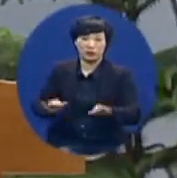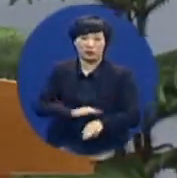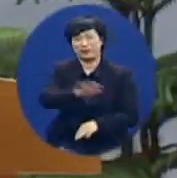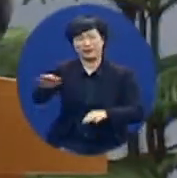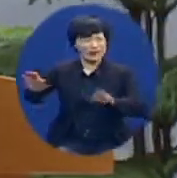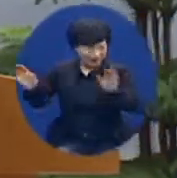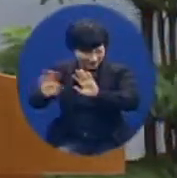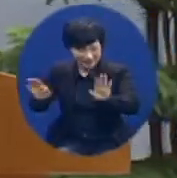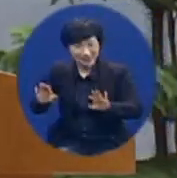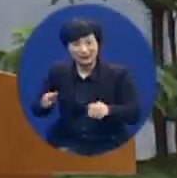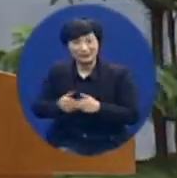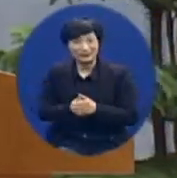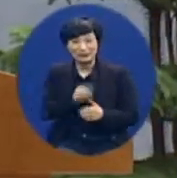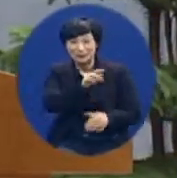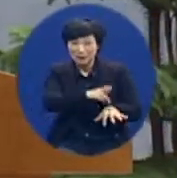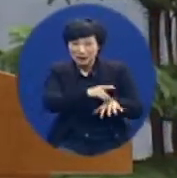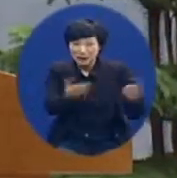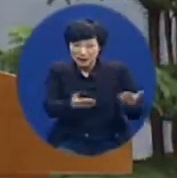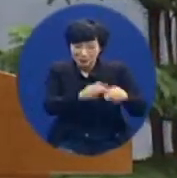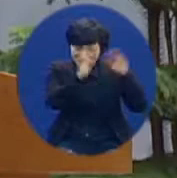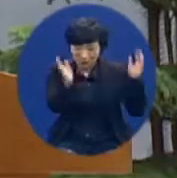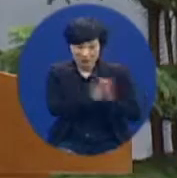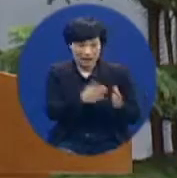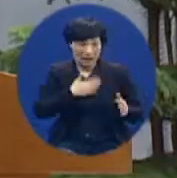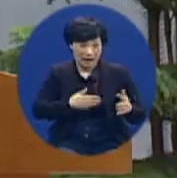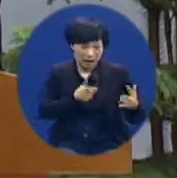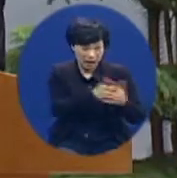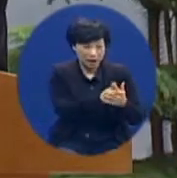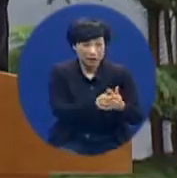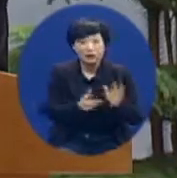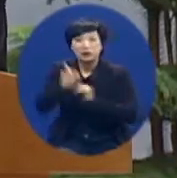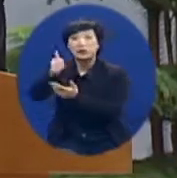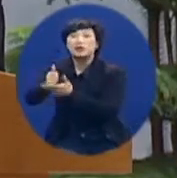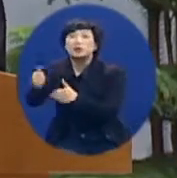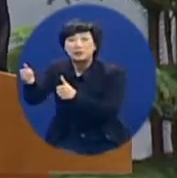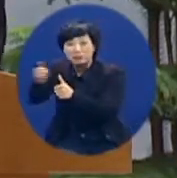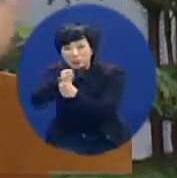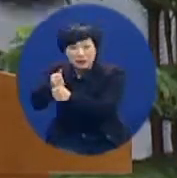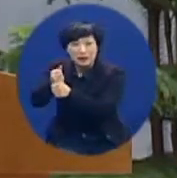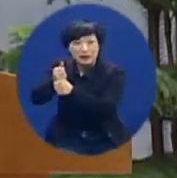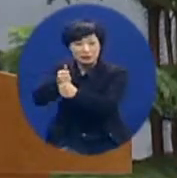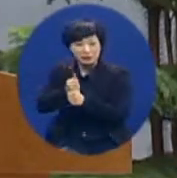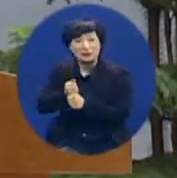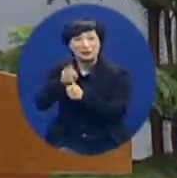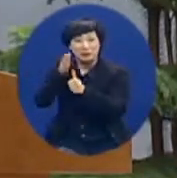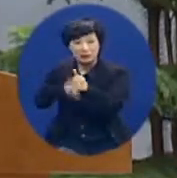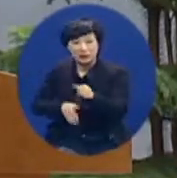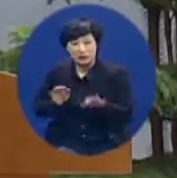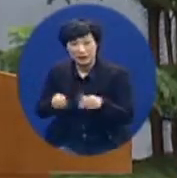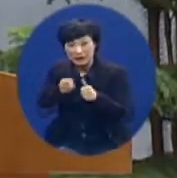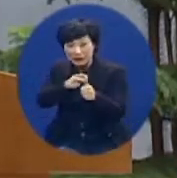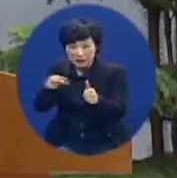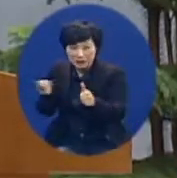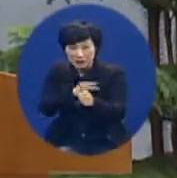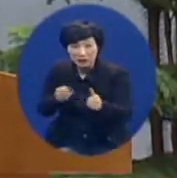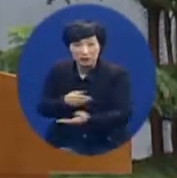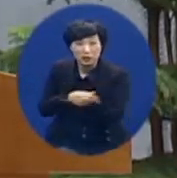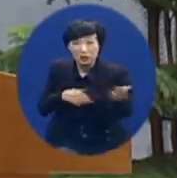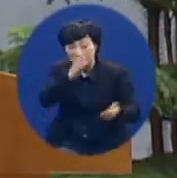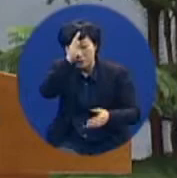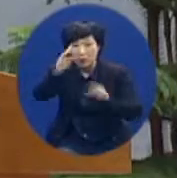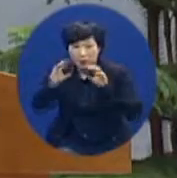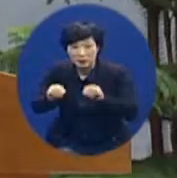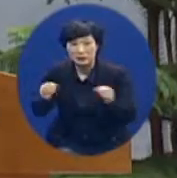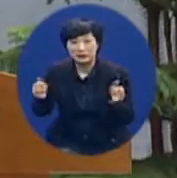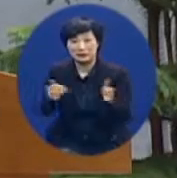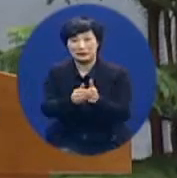아니야네 수작을 알아 예수님 붙잡아야 돼 아멘 게 받으시니 네가 나음을 입었도다